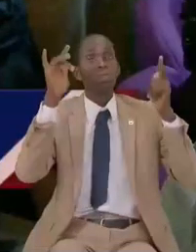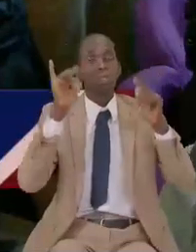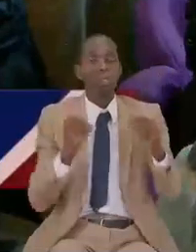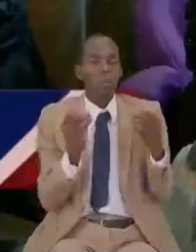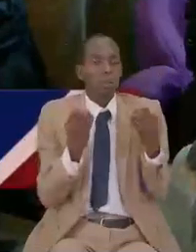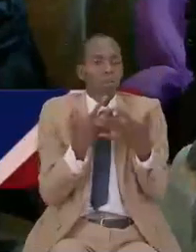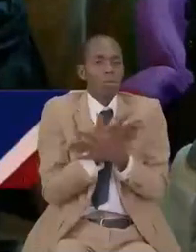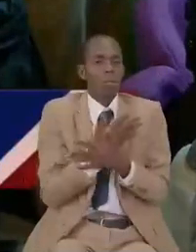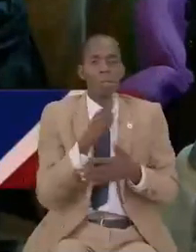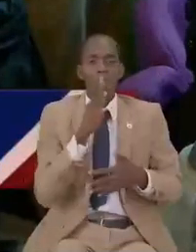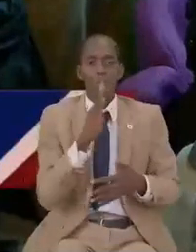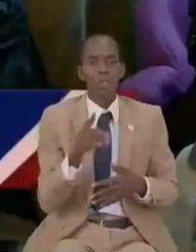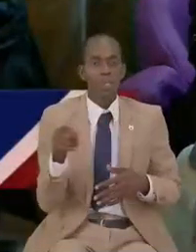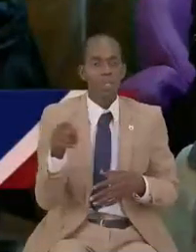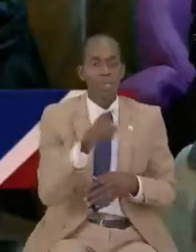Jérémie 2, 12.